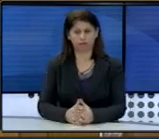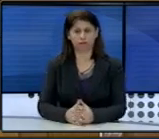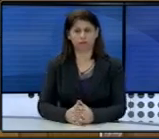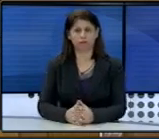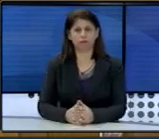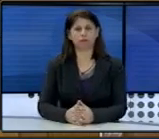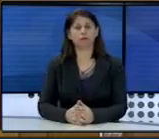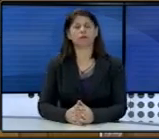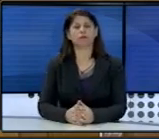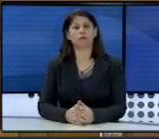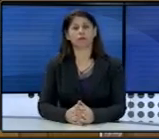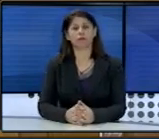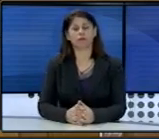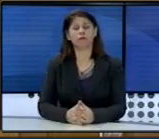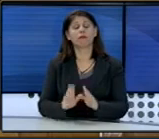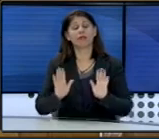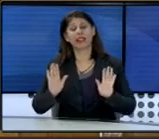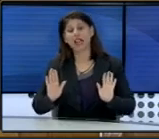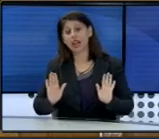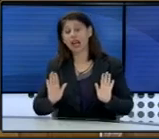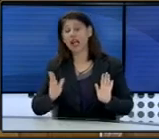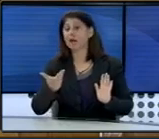Αλλά επειδή